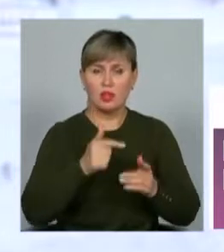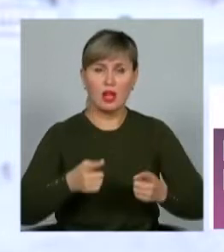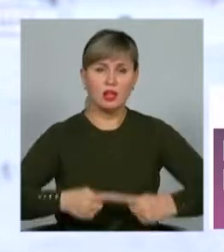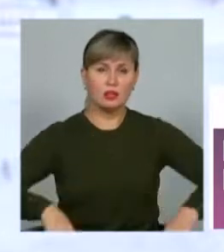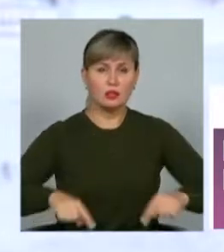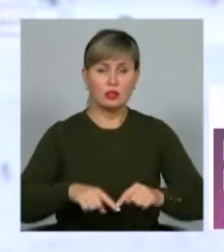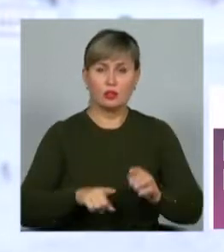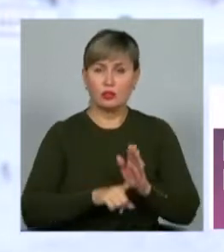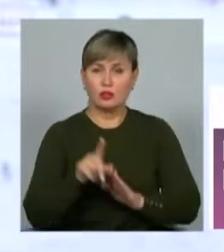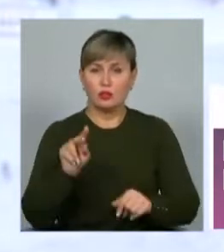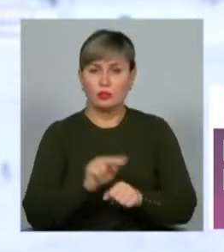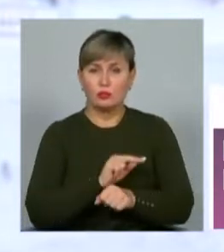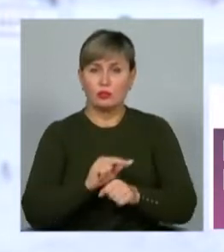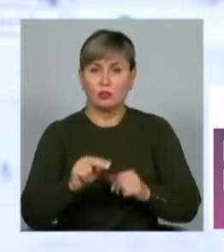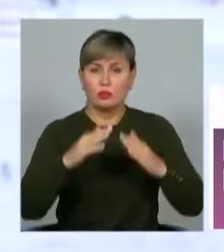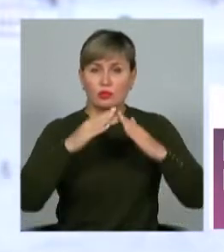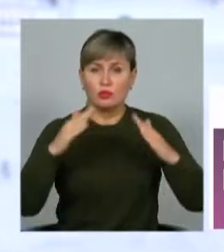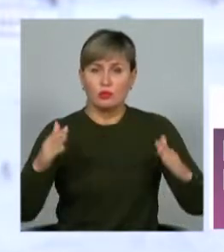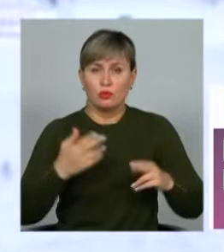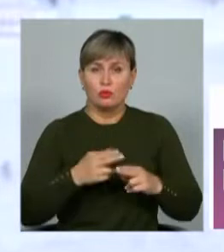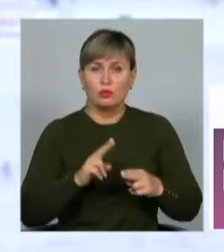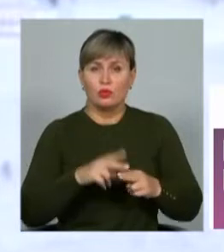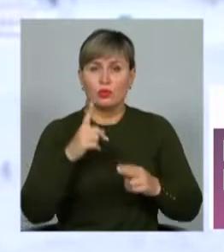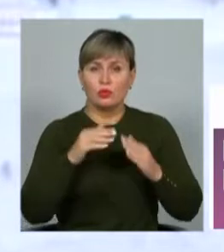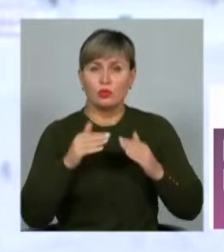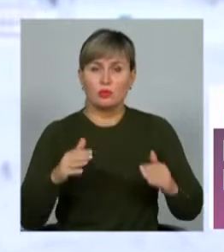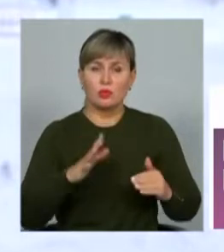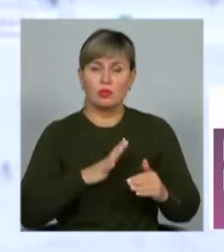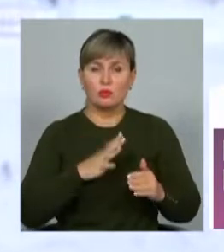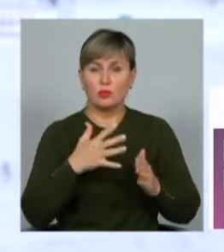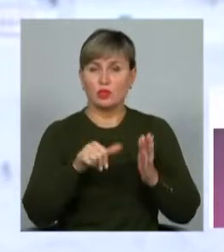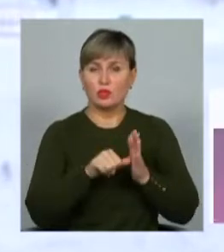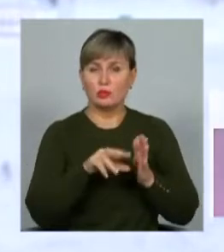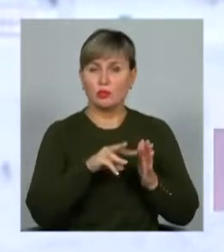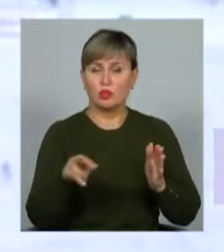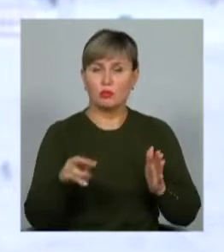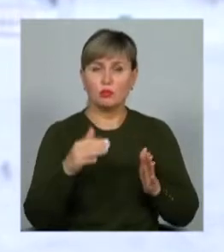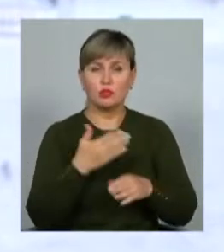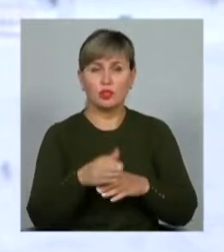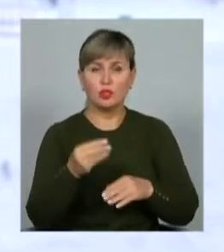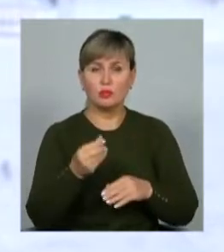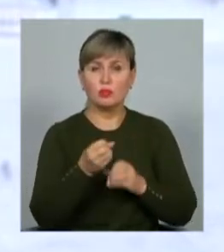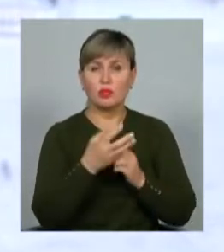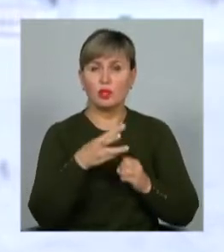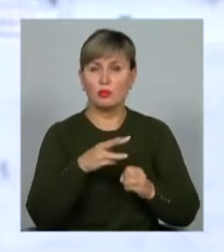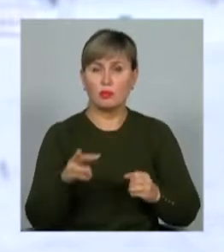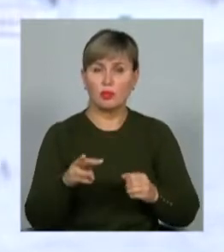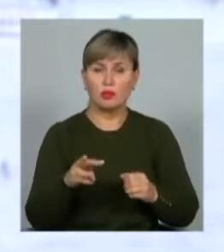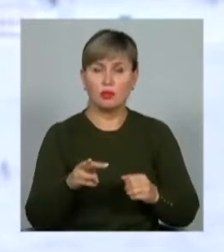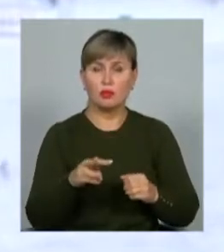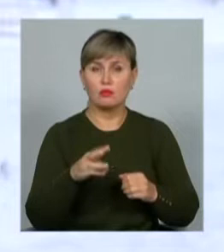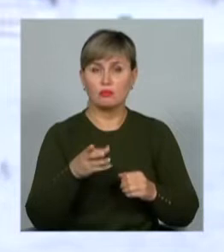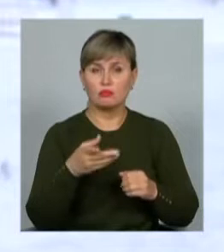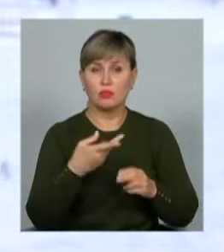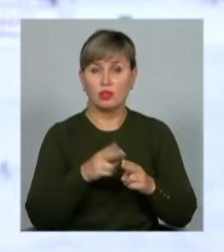организация приступила к ремонту кровли, поэтому отделение сметы было 56 миллионов. Часть денег, там 15 миллионов с чем-то, отделили на